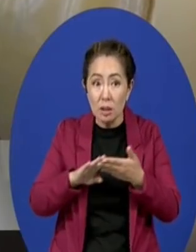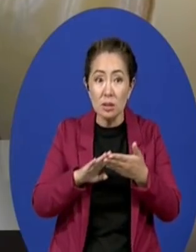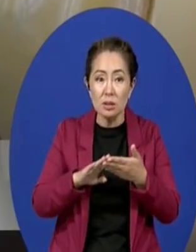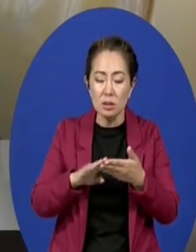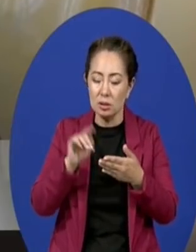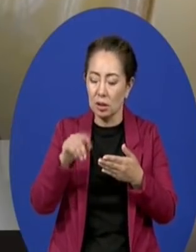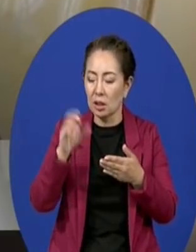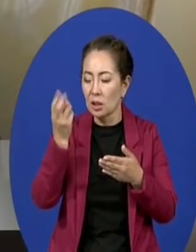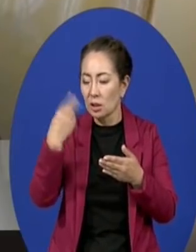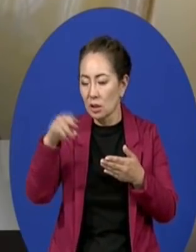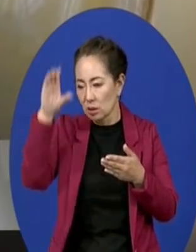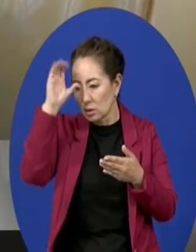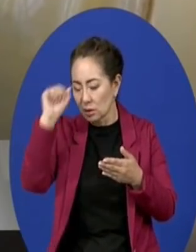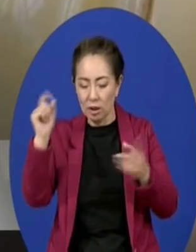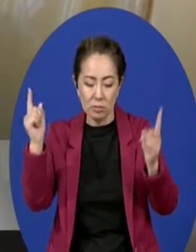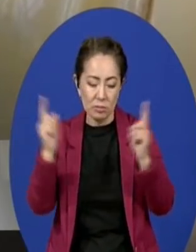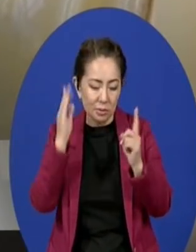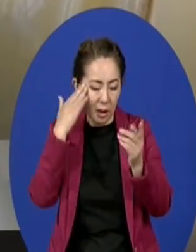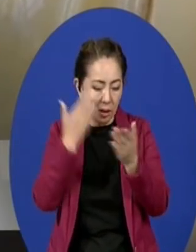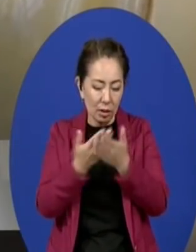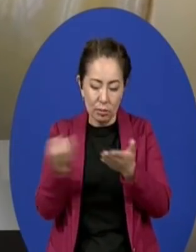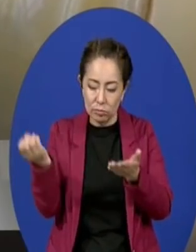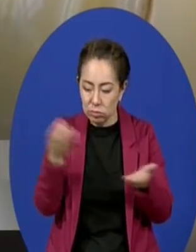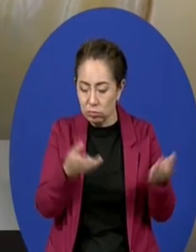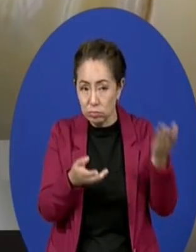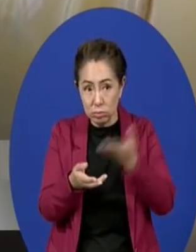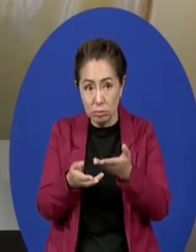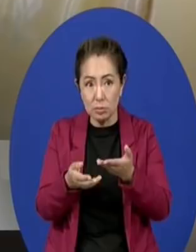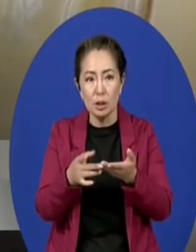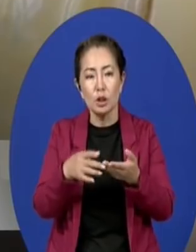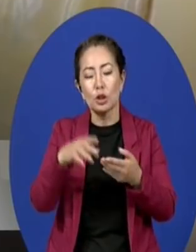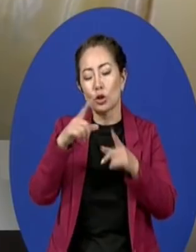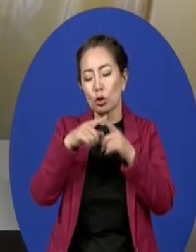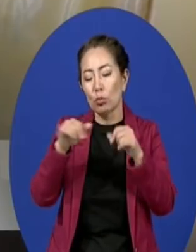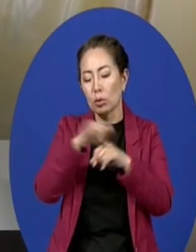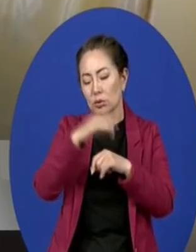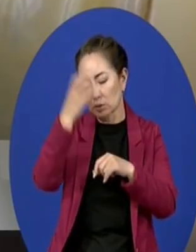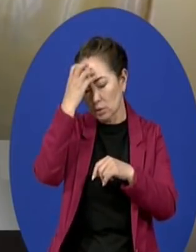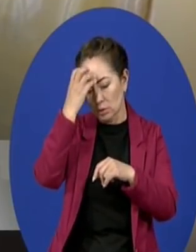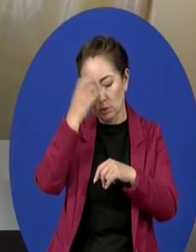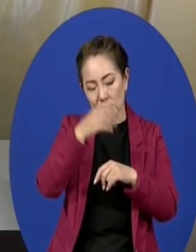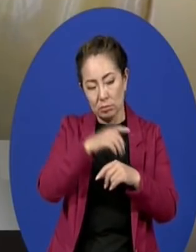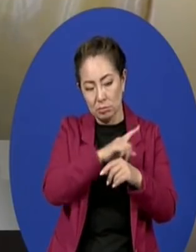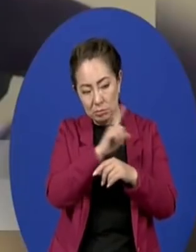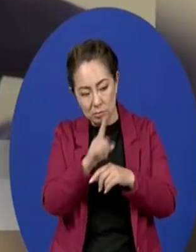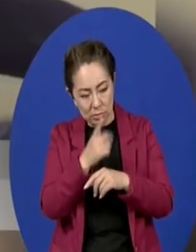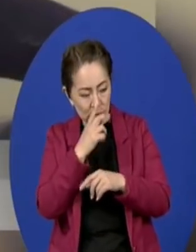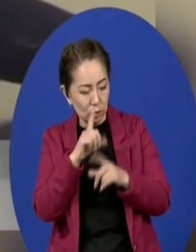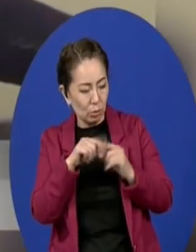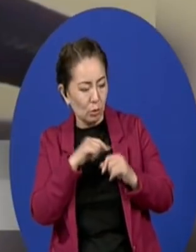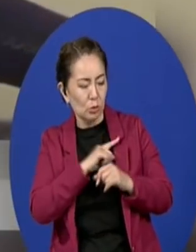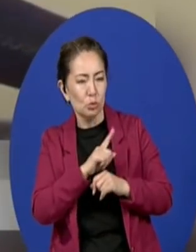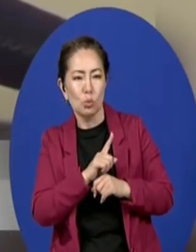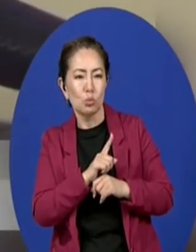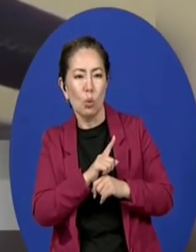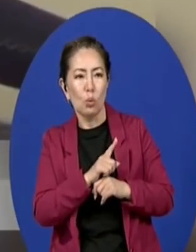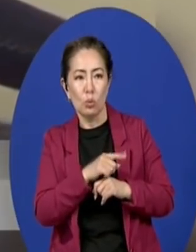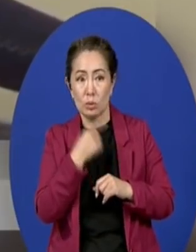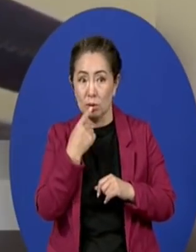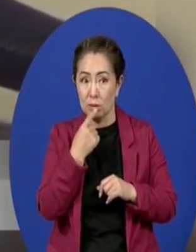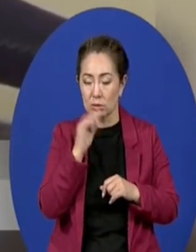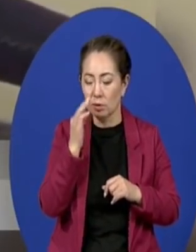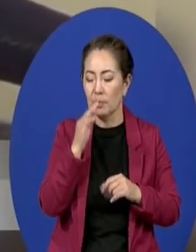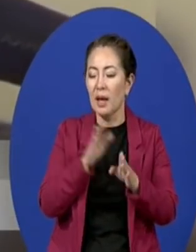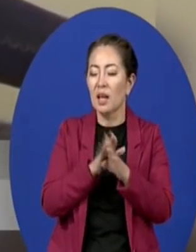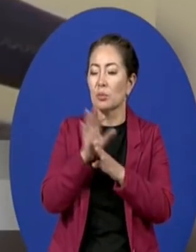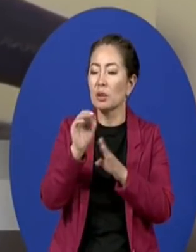хоёр дид сайд нар санал солилцжээ. Япон улс Оросын засгийн газрын тэргүүний энэ үйлдэлийг хүлээн зөвшөөрөмгүй гэж тодорхойлоод албан